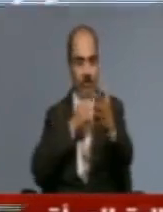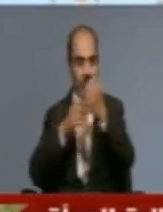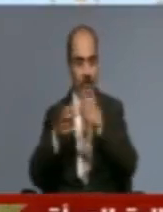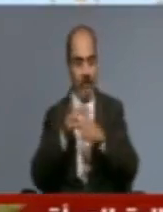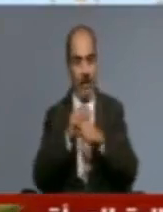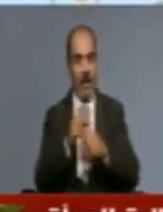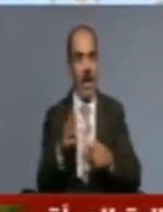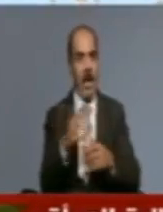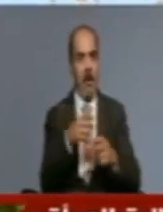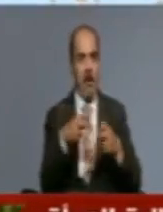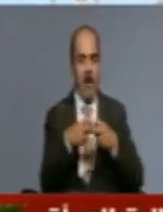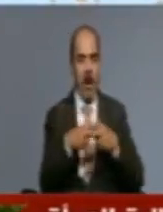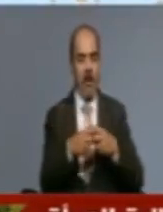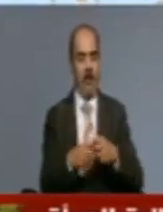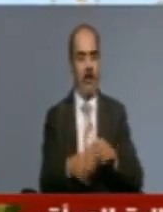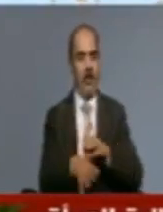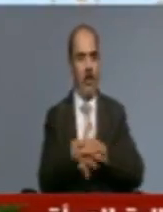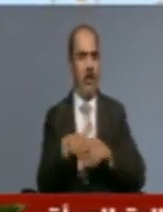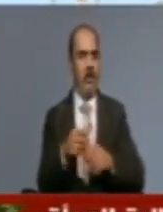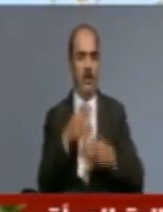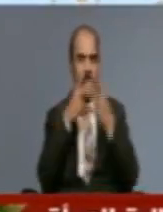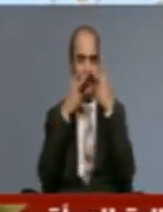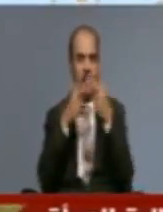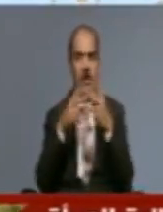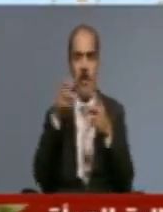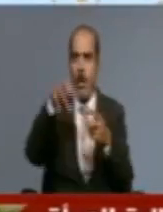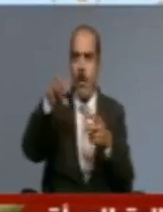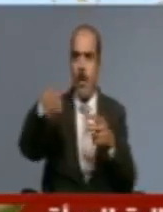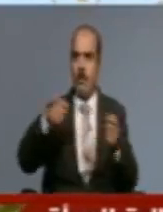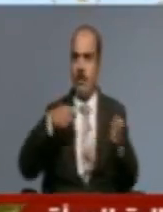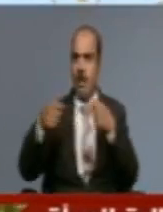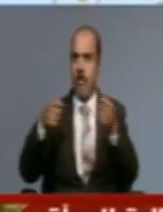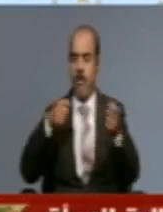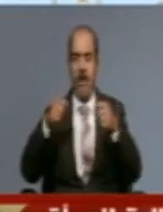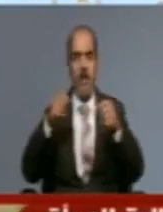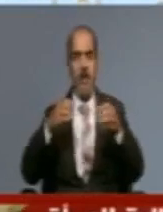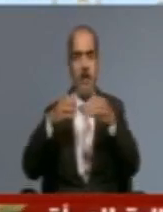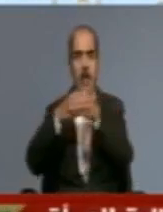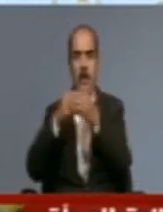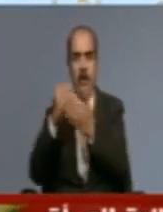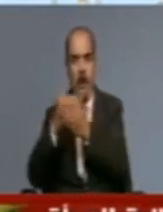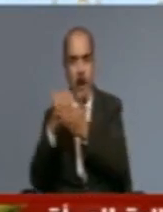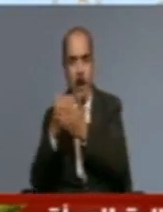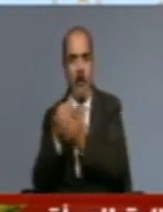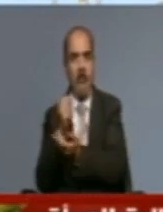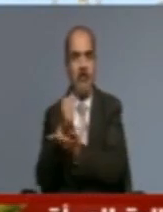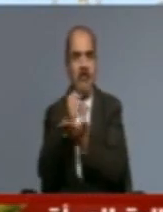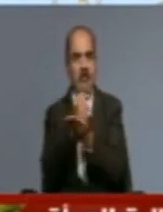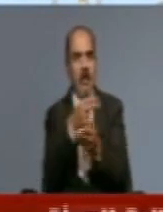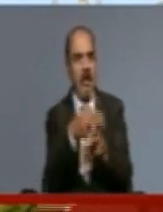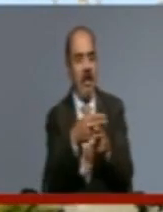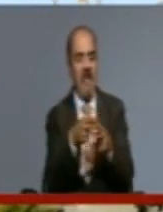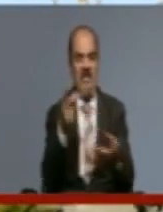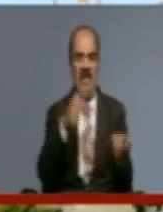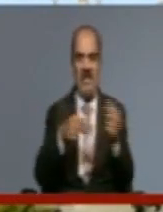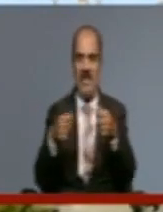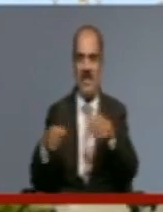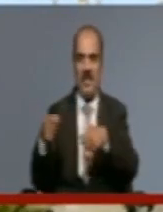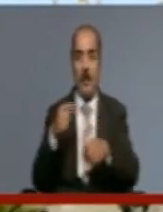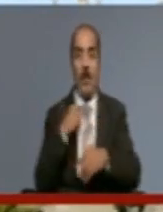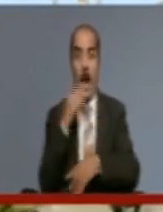معارض ومشاغل ووحدات إنتاجية ومجموعات إدخار وإقراض رقمية وتوفير أصول